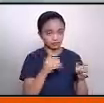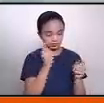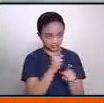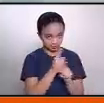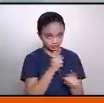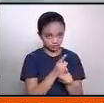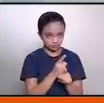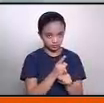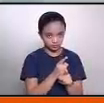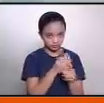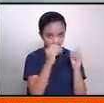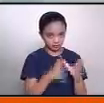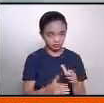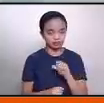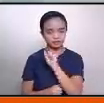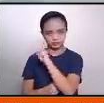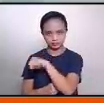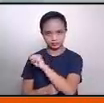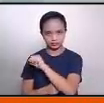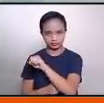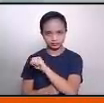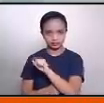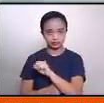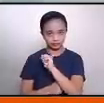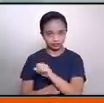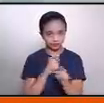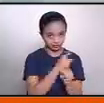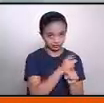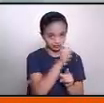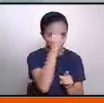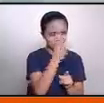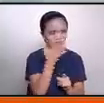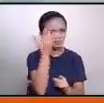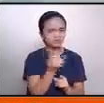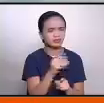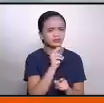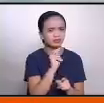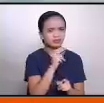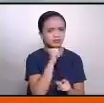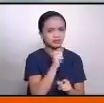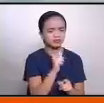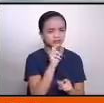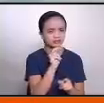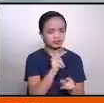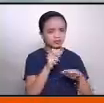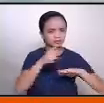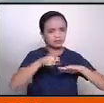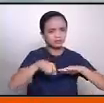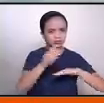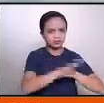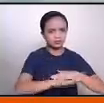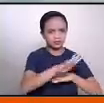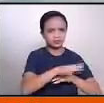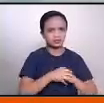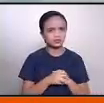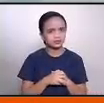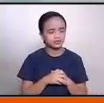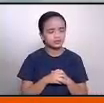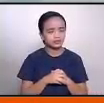po ba, Prof? Opo. O, di ba, sir? So, ba't kinakailan pa, sir, ikorte itong mga ganitong klaseng bagay?